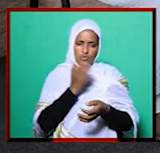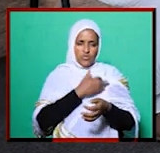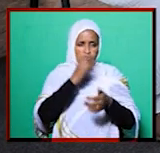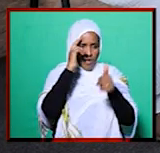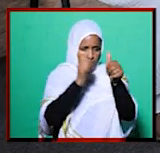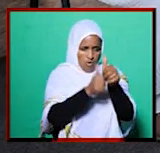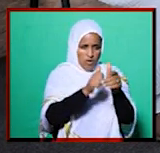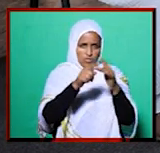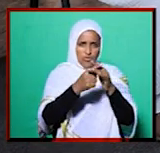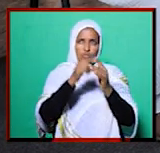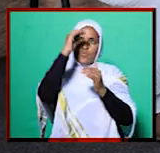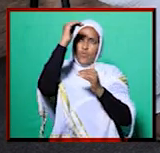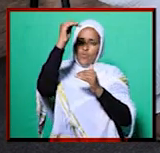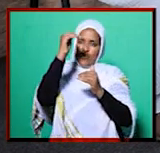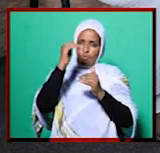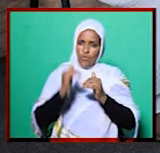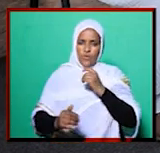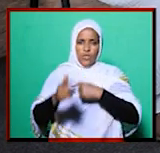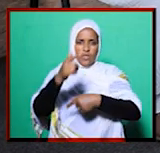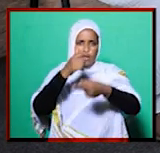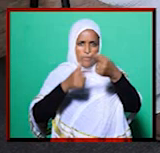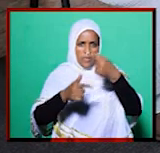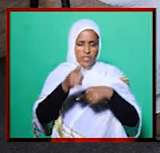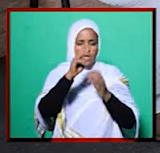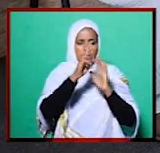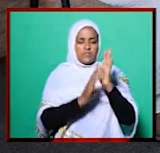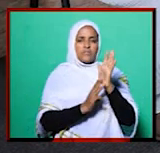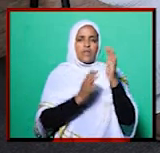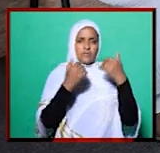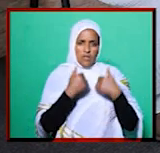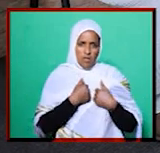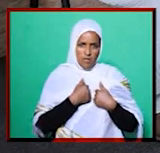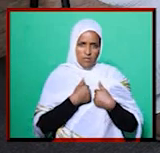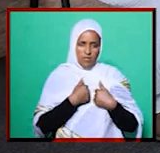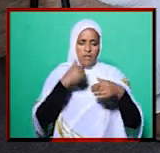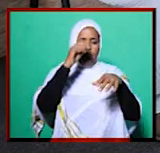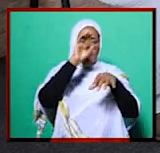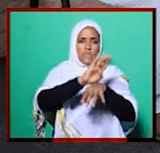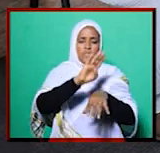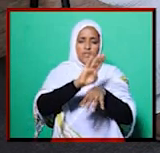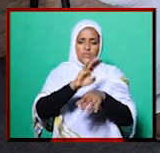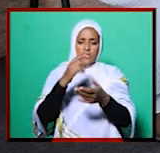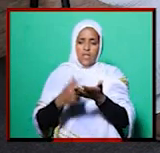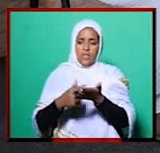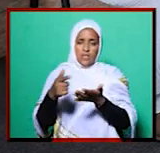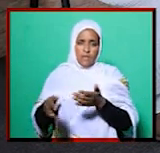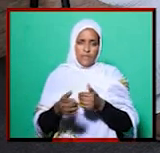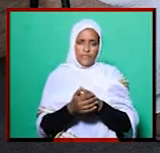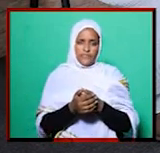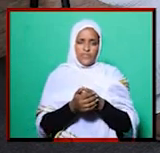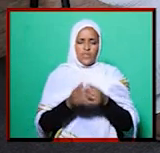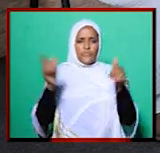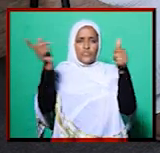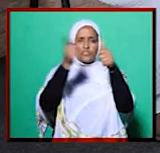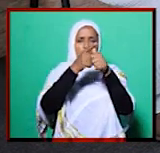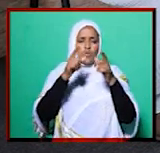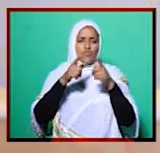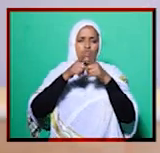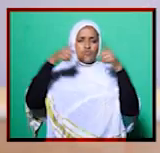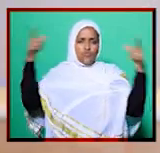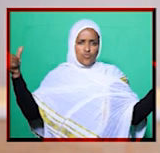የመጣ ስርዓት አላት ቤተክርስቲያን። ይሄ የመጀመሪያው ትልቁ ፍትሐ ነገሥት